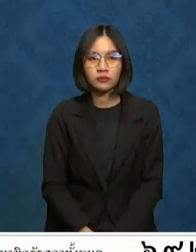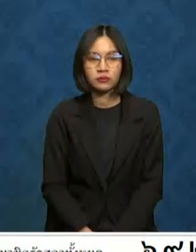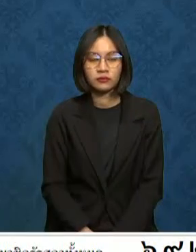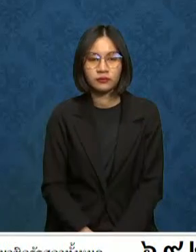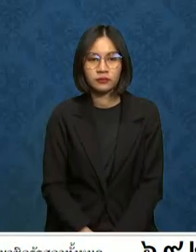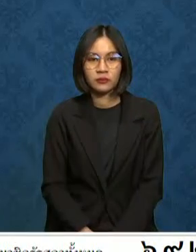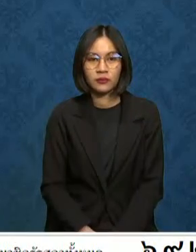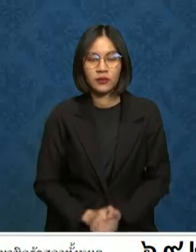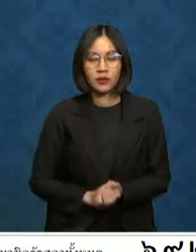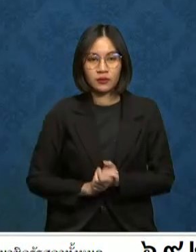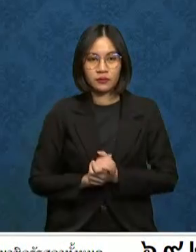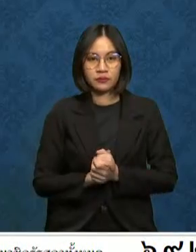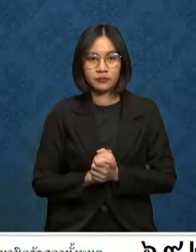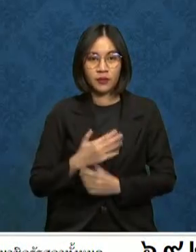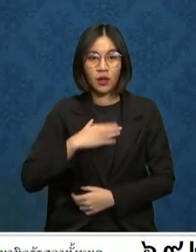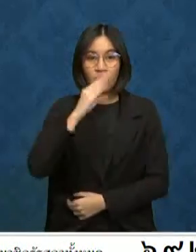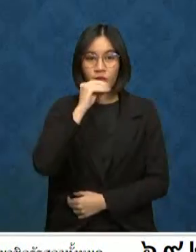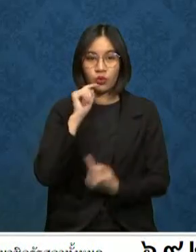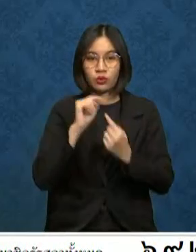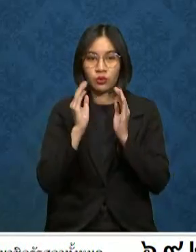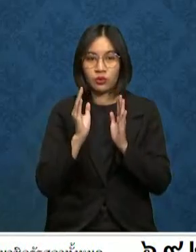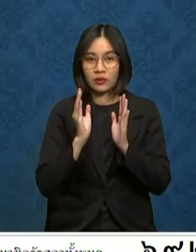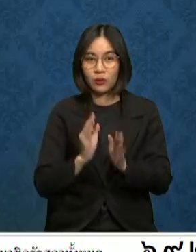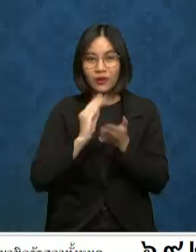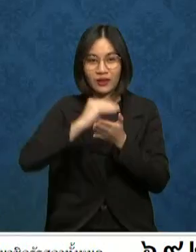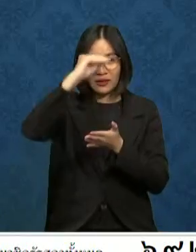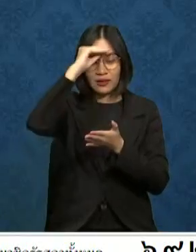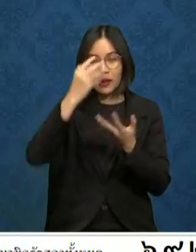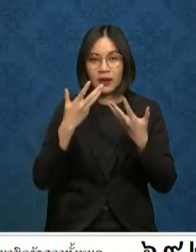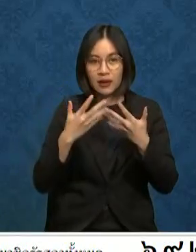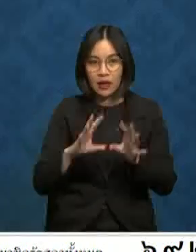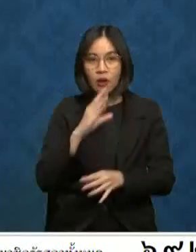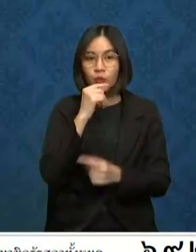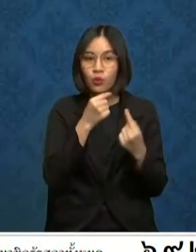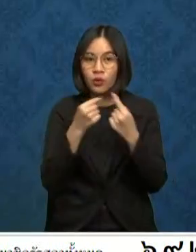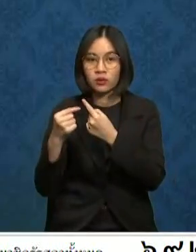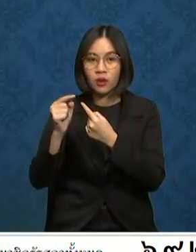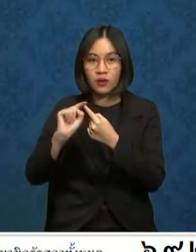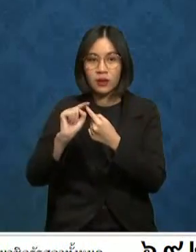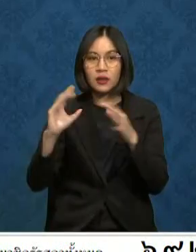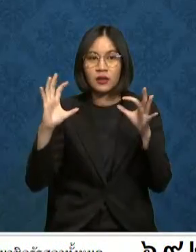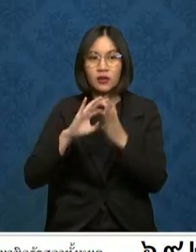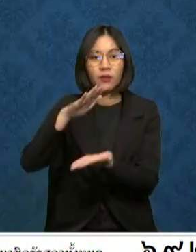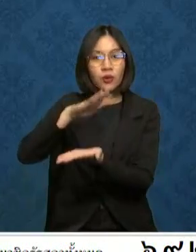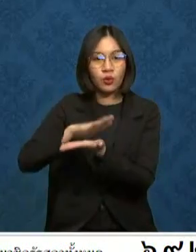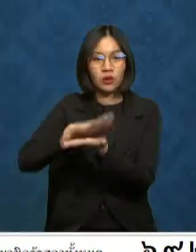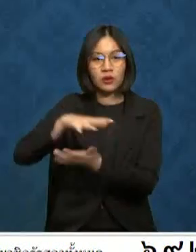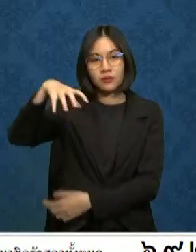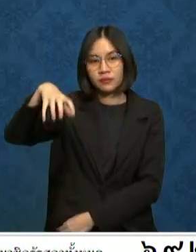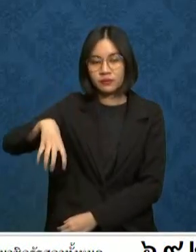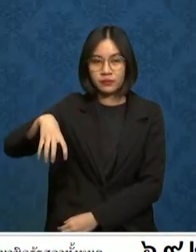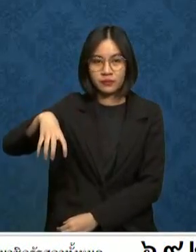ท่านประธานครับเมื่อพูดถึงเด็กนักเรียนแล้วสิ่งที่จะต้องพูดต่อไปก็คือเรื่องของโรงเรียน